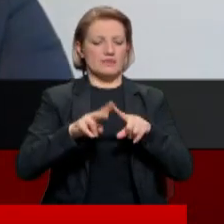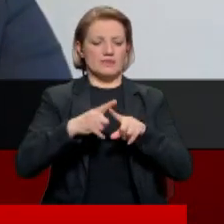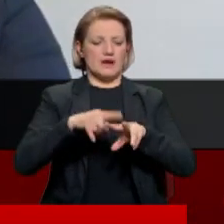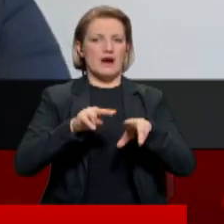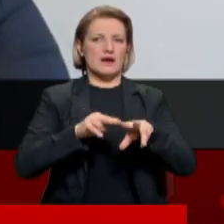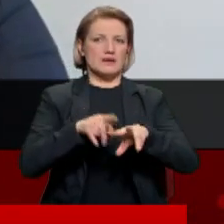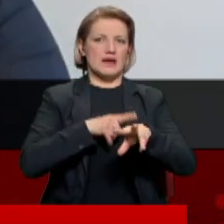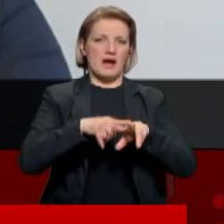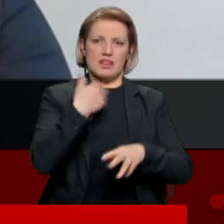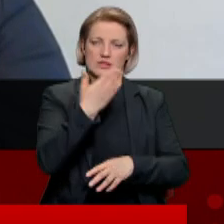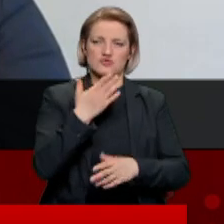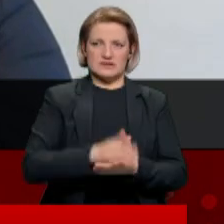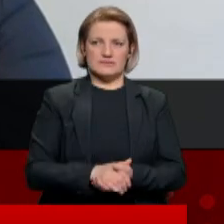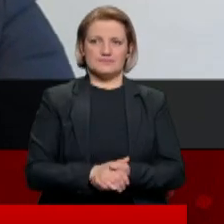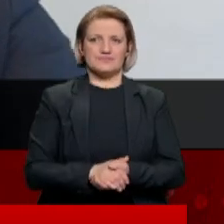anlatacağız. Buyurun.